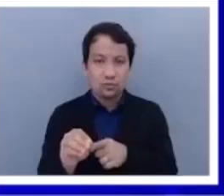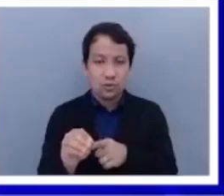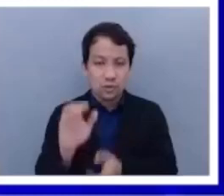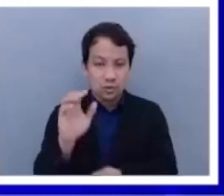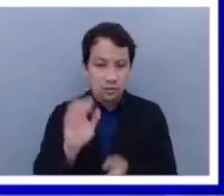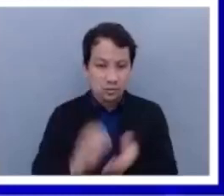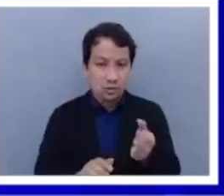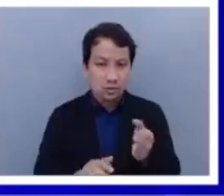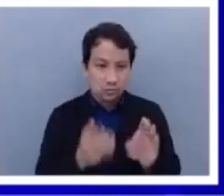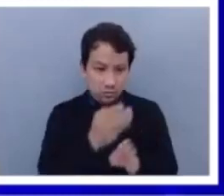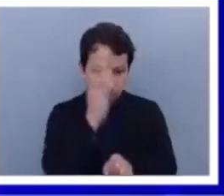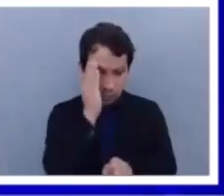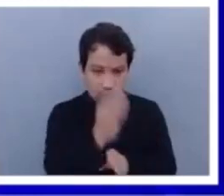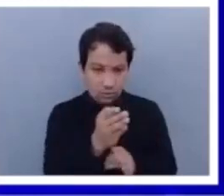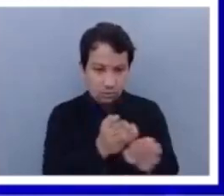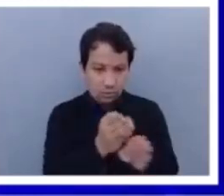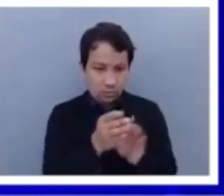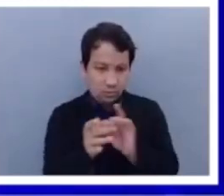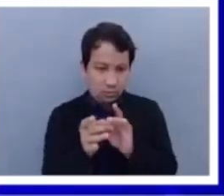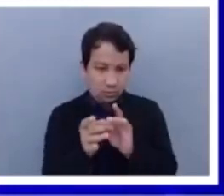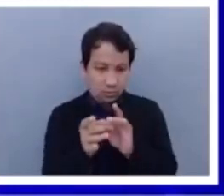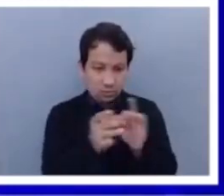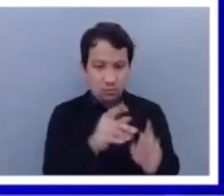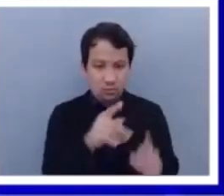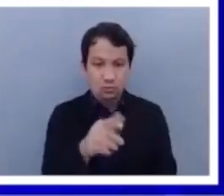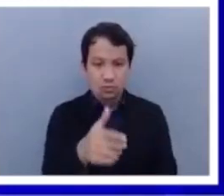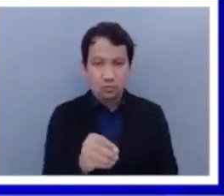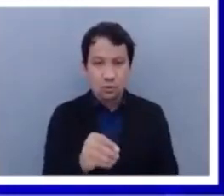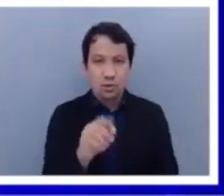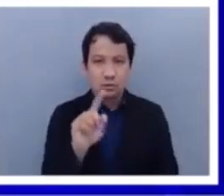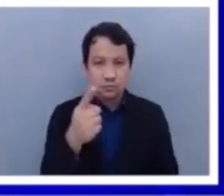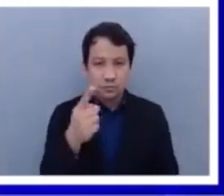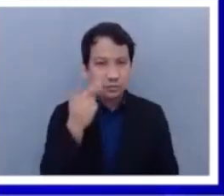directly related to POGO. So siguro the first step is really